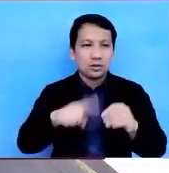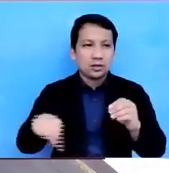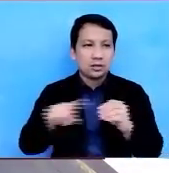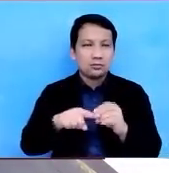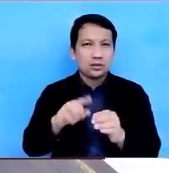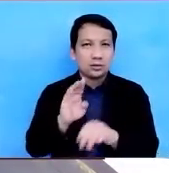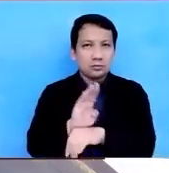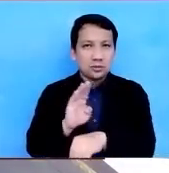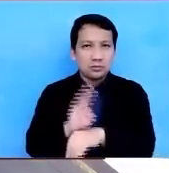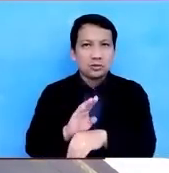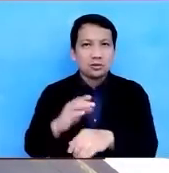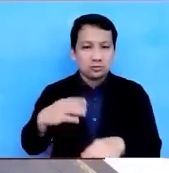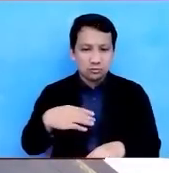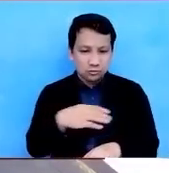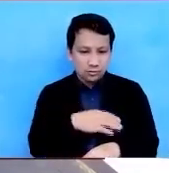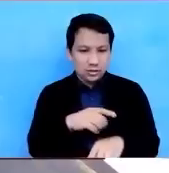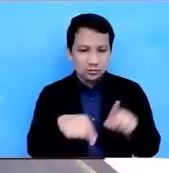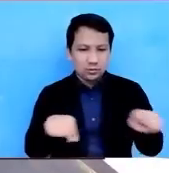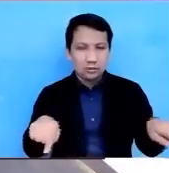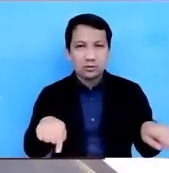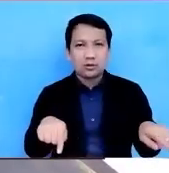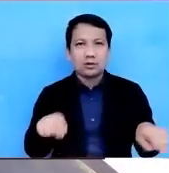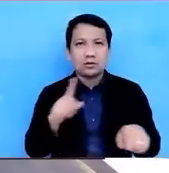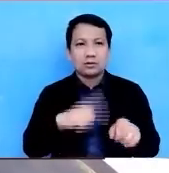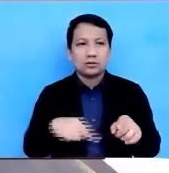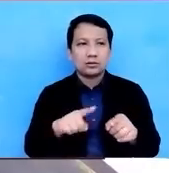senador o congressman. At dahil po dito,